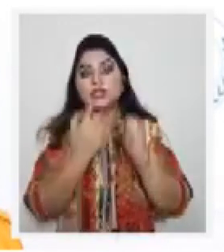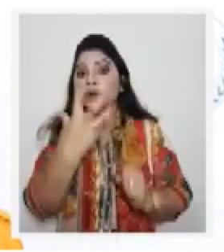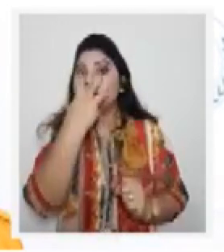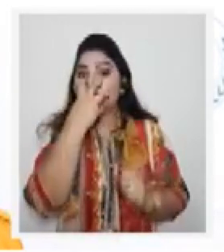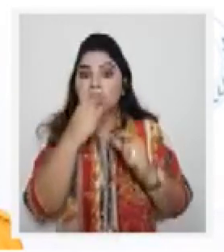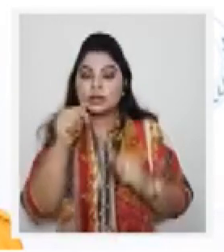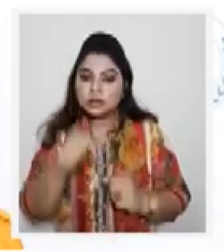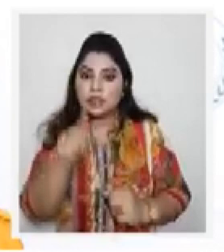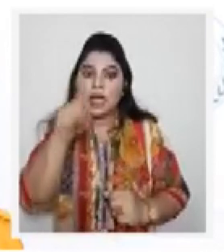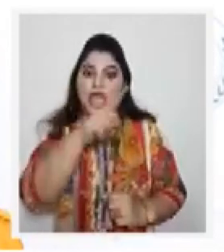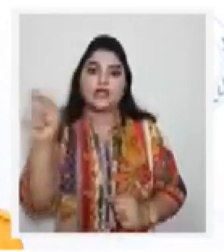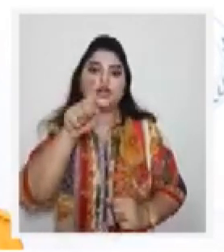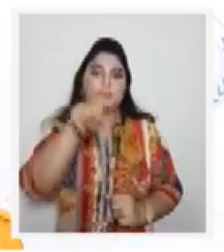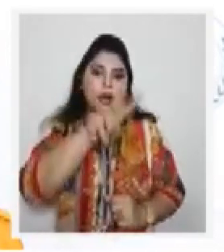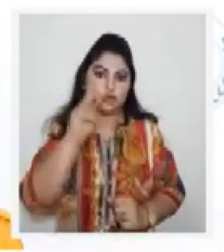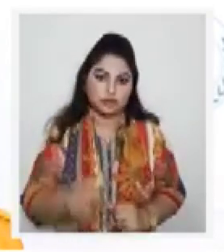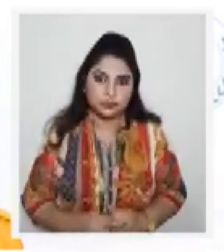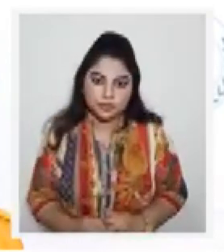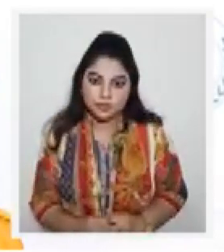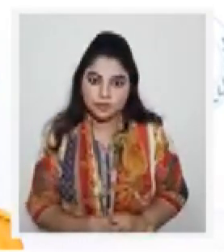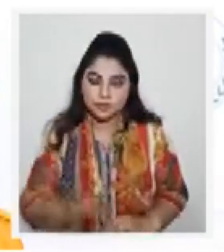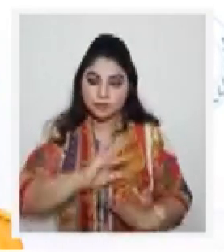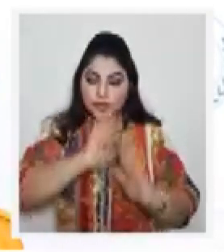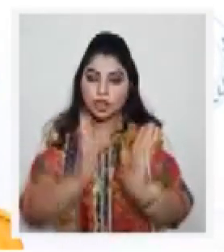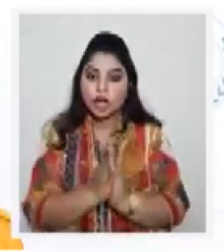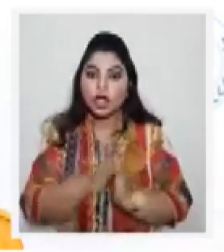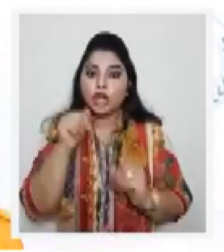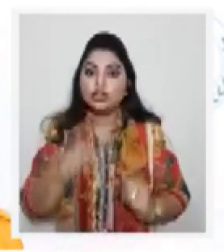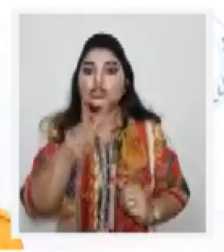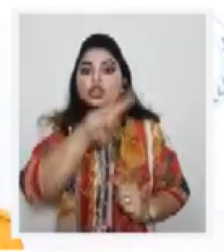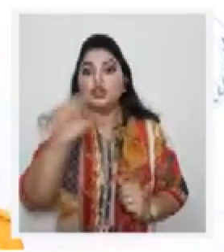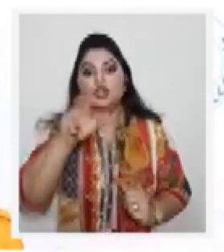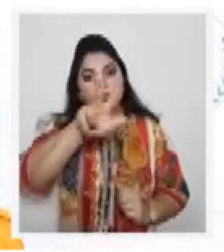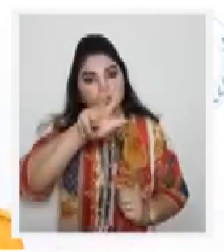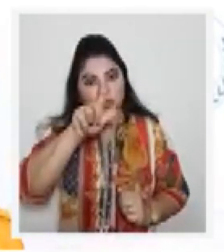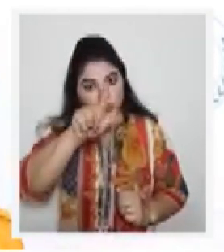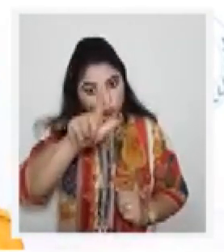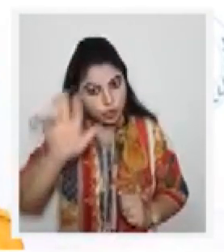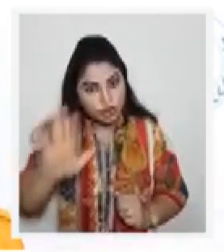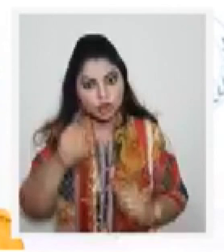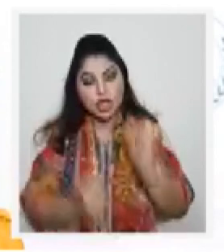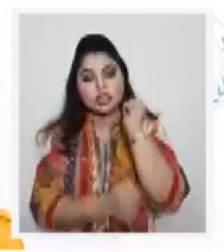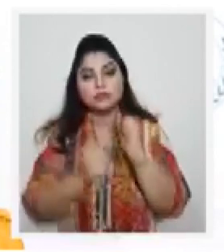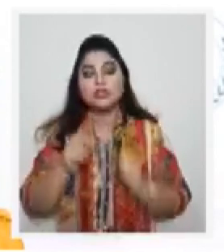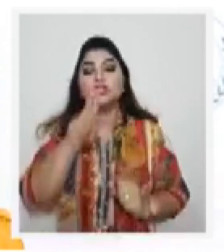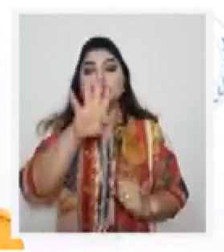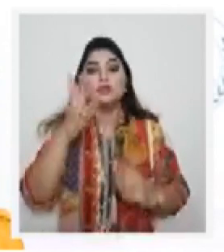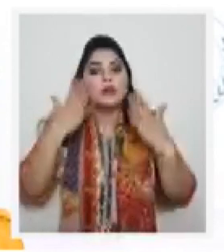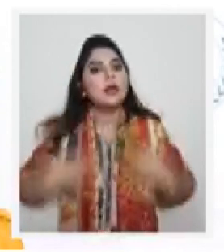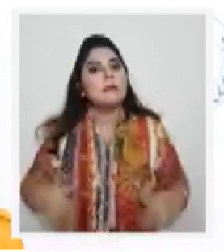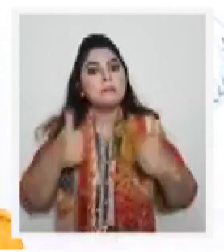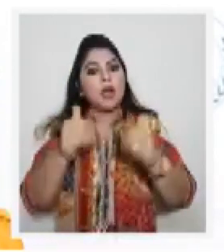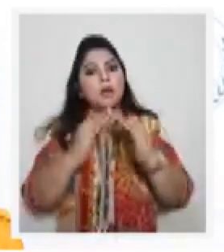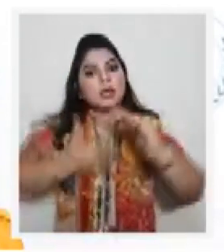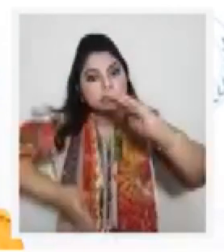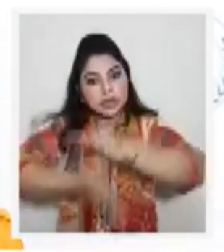4,225 জন, সারা দেশে ICU বেডে ভর্তিকৃত রোগীর সংখ্যা 112 জন এবং সারা দেশে ২৪ ঘন্টায় ভর্তিকৃত রোগীর